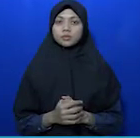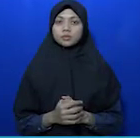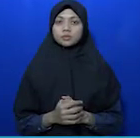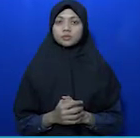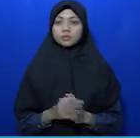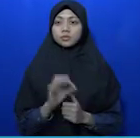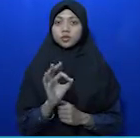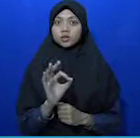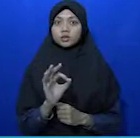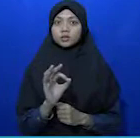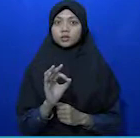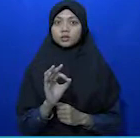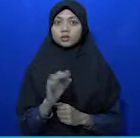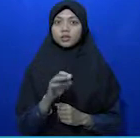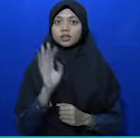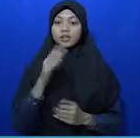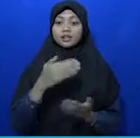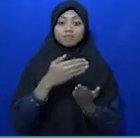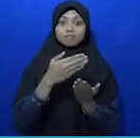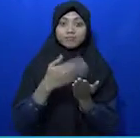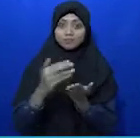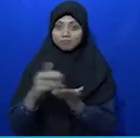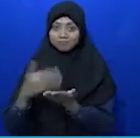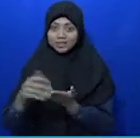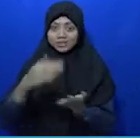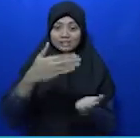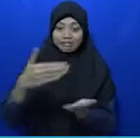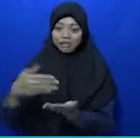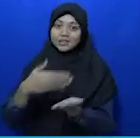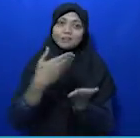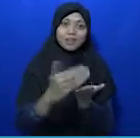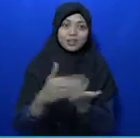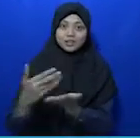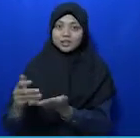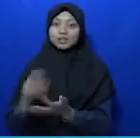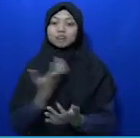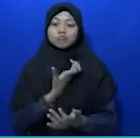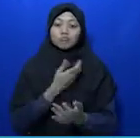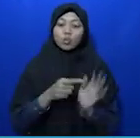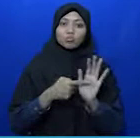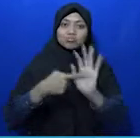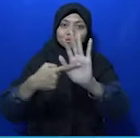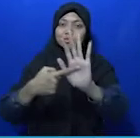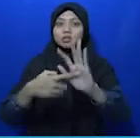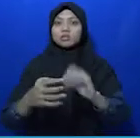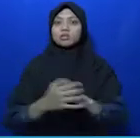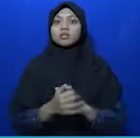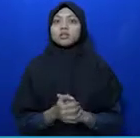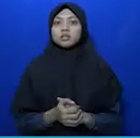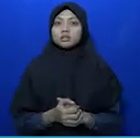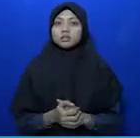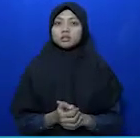miliar. Oke, baik. Nanti ini datanya bisa saya share ke teman-teman. Saya cuma ingin menunjukkan bagaimana